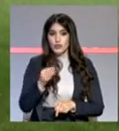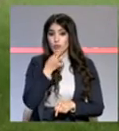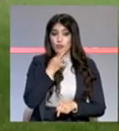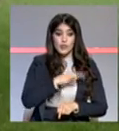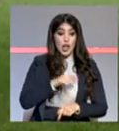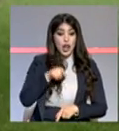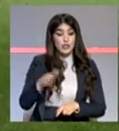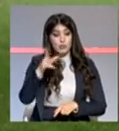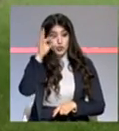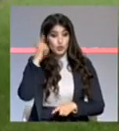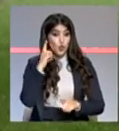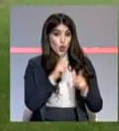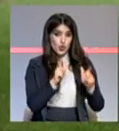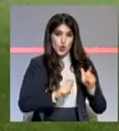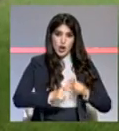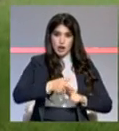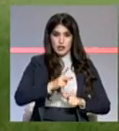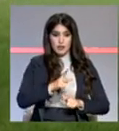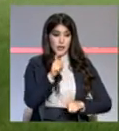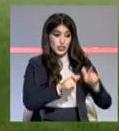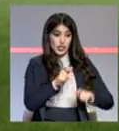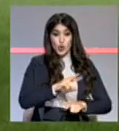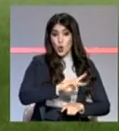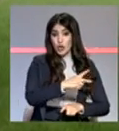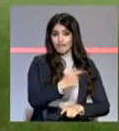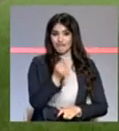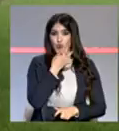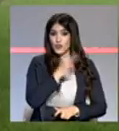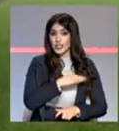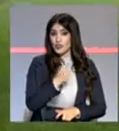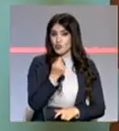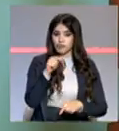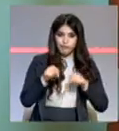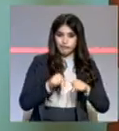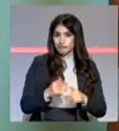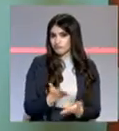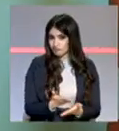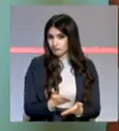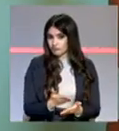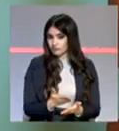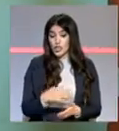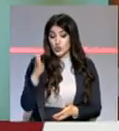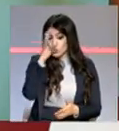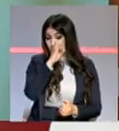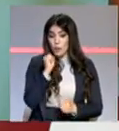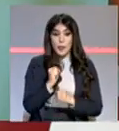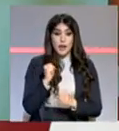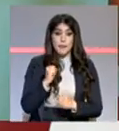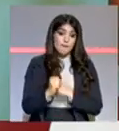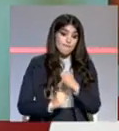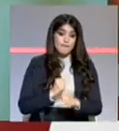يلزمها الدوله تتحمل مسؤولياتها وخاصه بالنسبه لولايه جندوب وولايه الشمال الغربي اللي ينتجوا الحبوب. صعوبه كبيره في بدايه الموسم